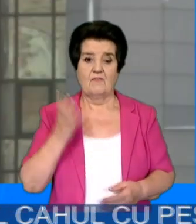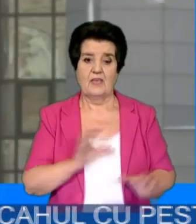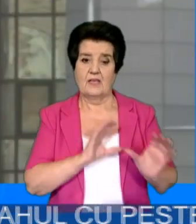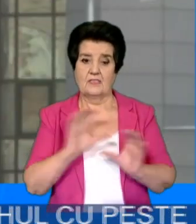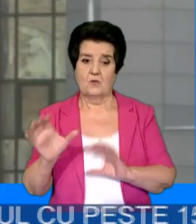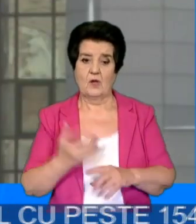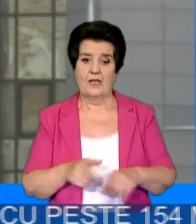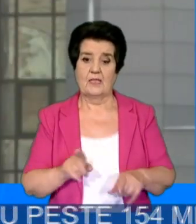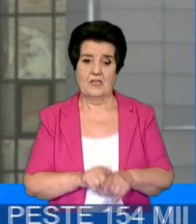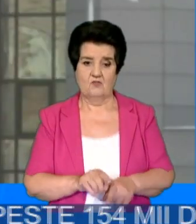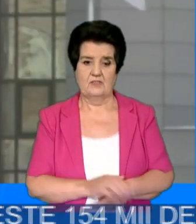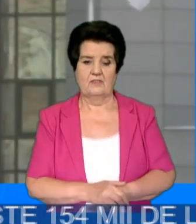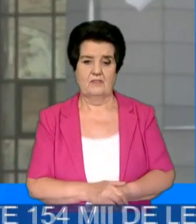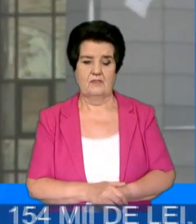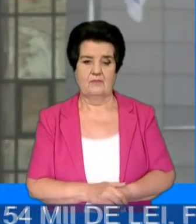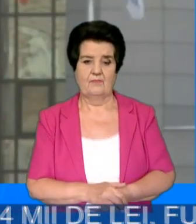asigurată